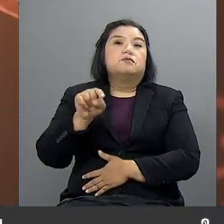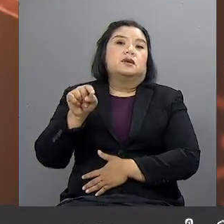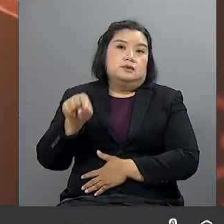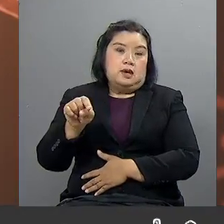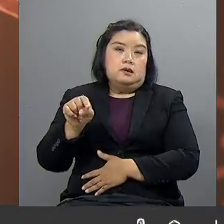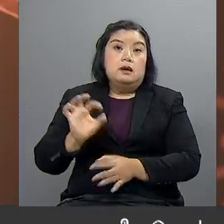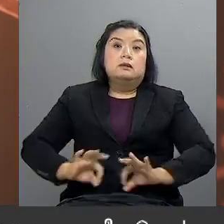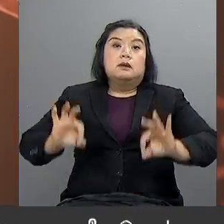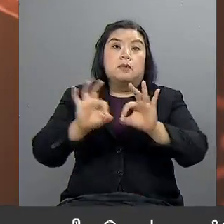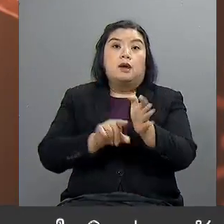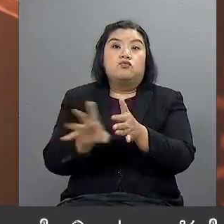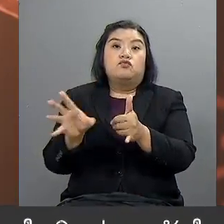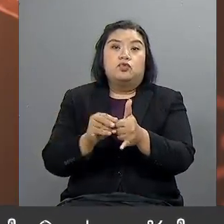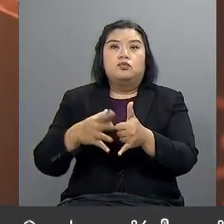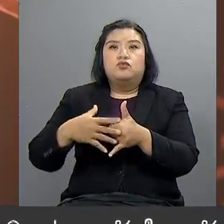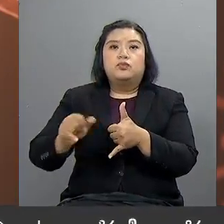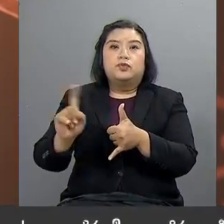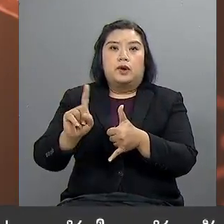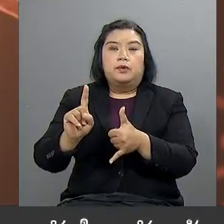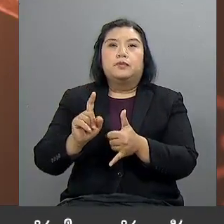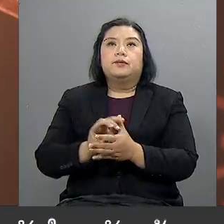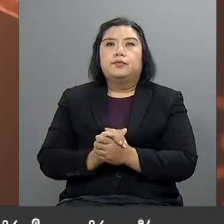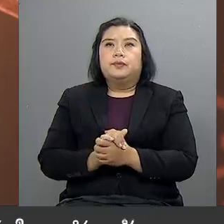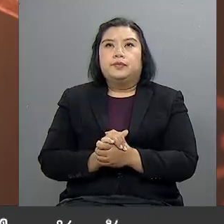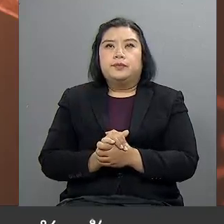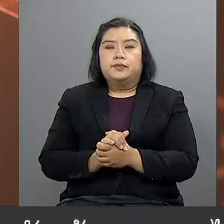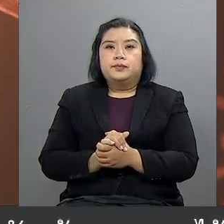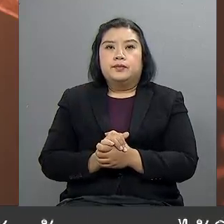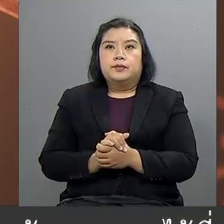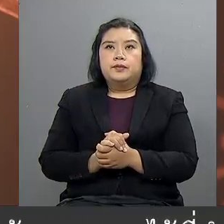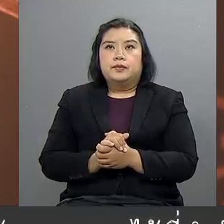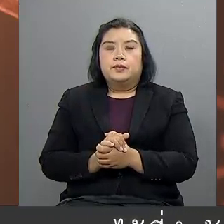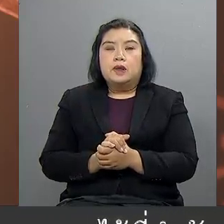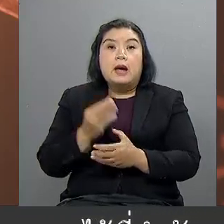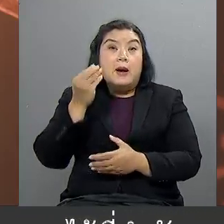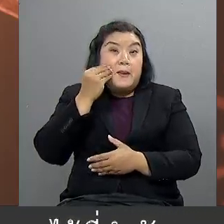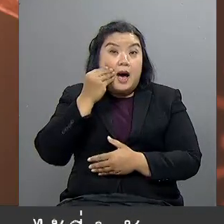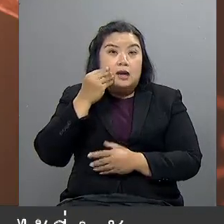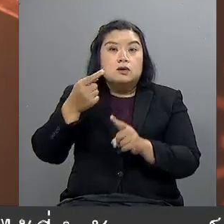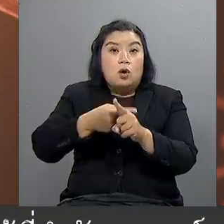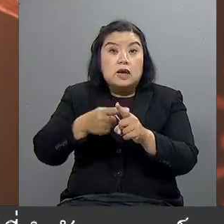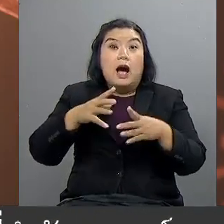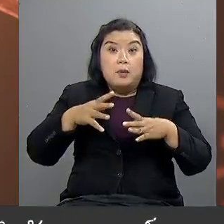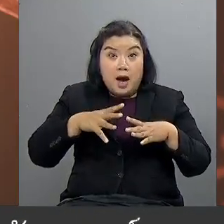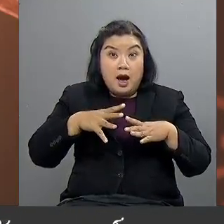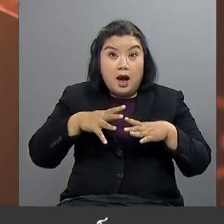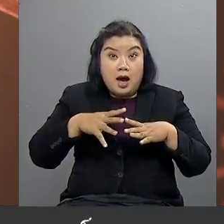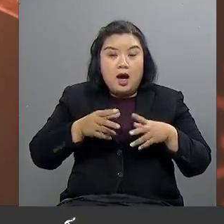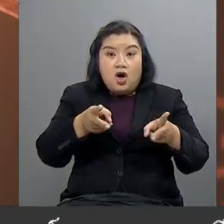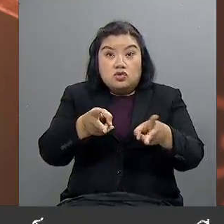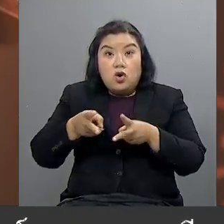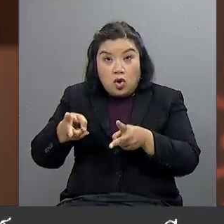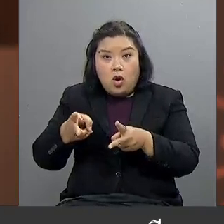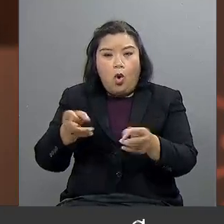ก็คือก็คือการพักที่เดียวกันนะครับและเดินทางด้วยรถคันเดียวกันสำหรับ